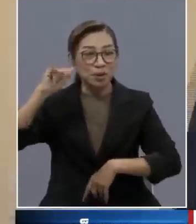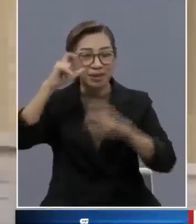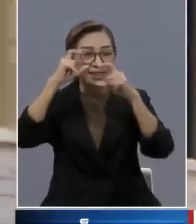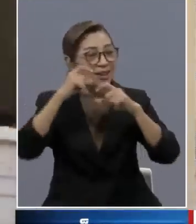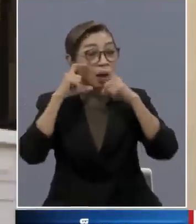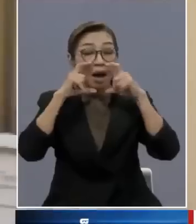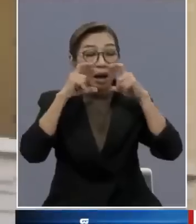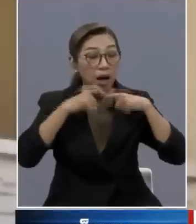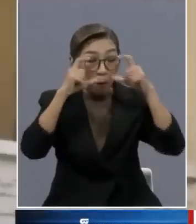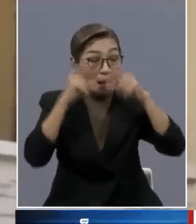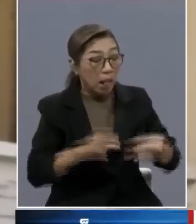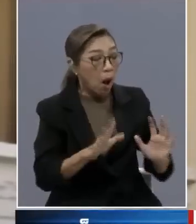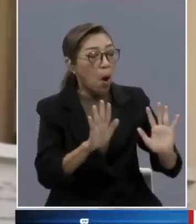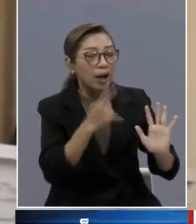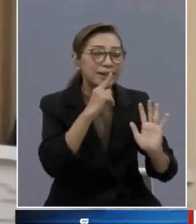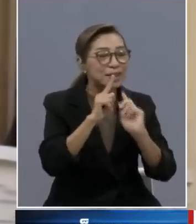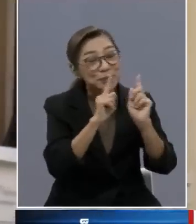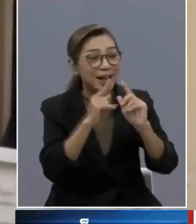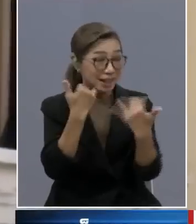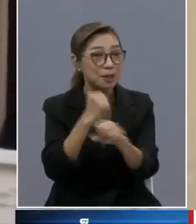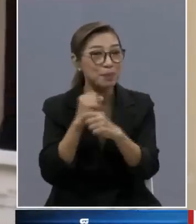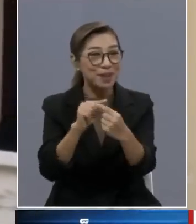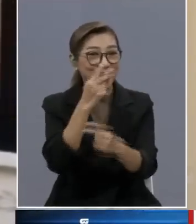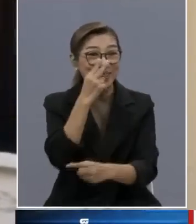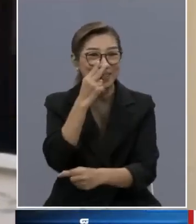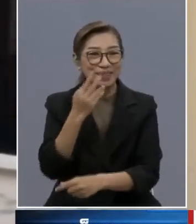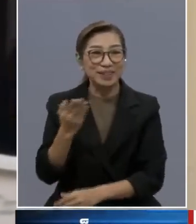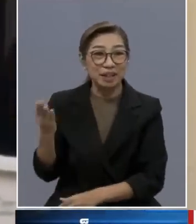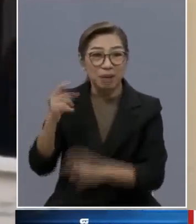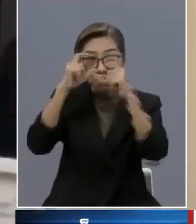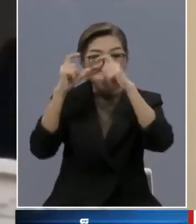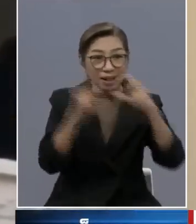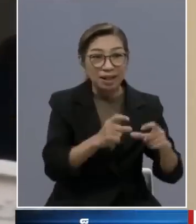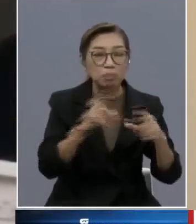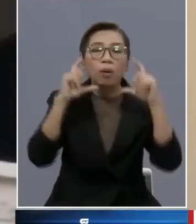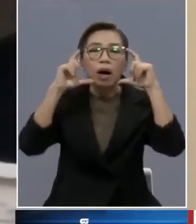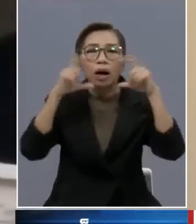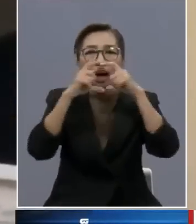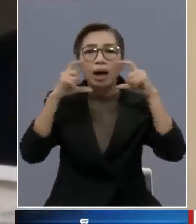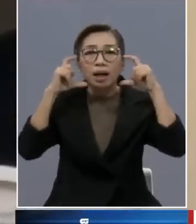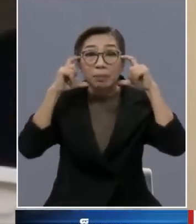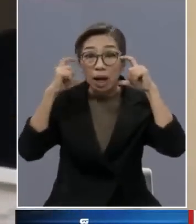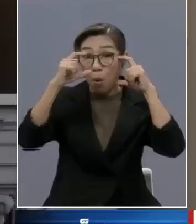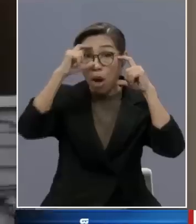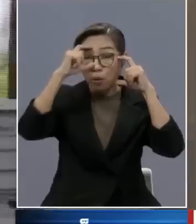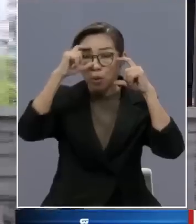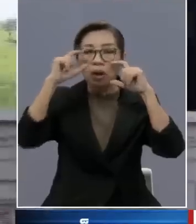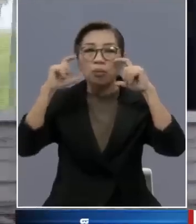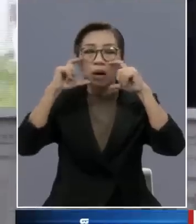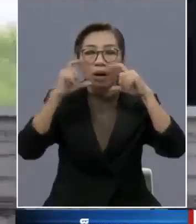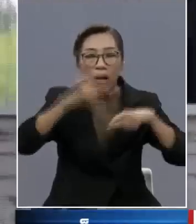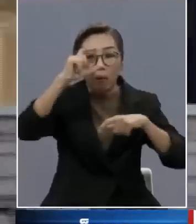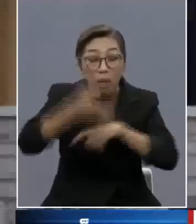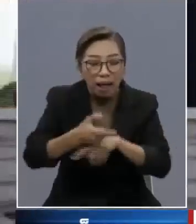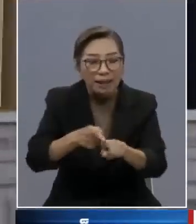าก็ยังทำงานต่อนะอะไรประมาณแบบนี้ด้วยนะครับเนี่ยครับจังหวะนี ้ แว่นหลุดอ่ะเพราะถอดหน้ากากอนามัยนี่คือช่วงจังหวะที่พลเอกประยุทธ์นะ